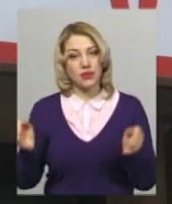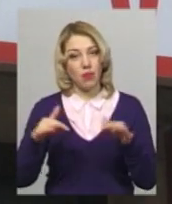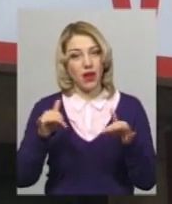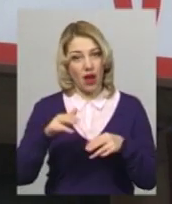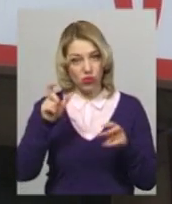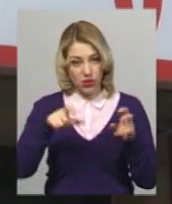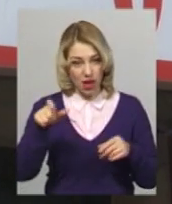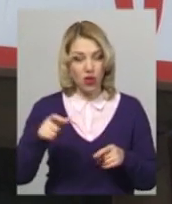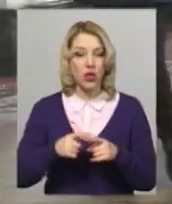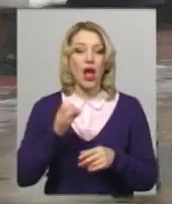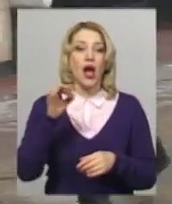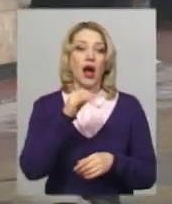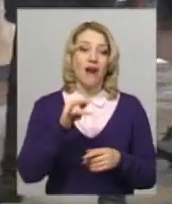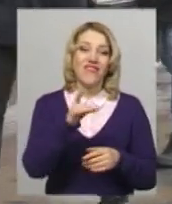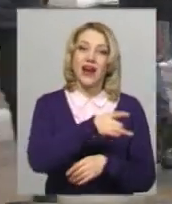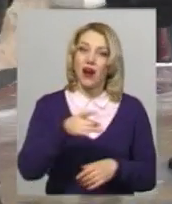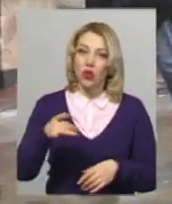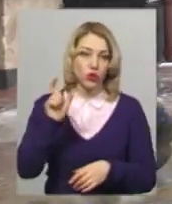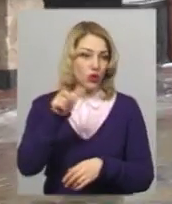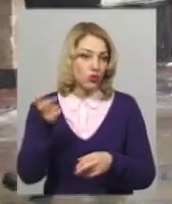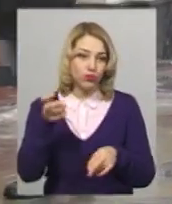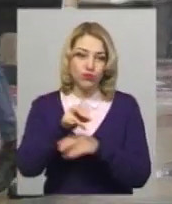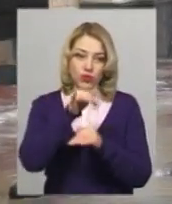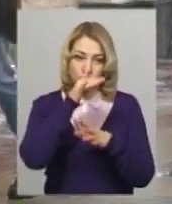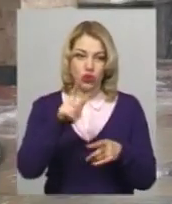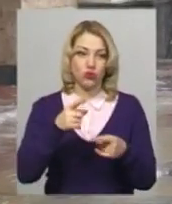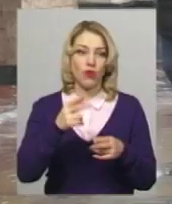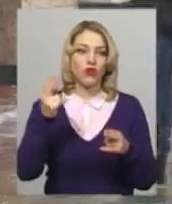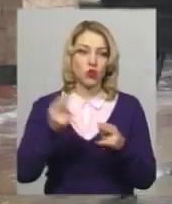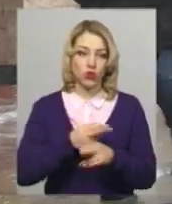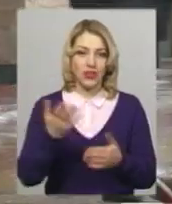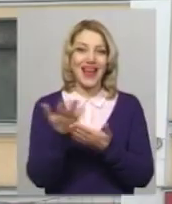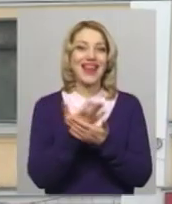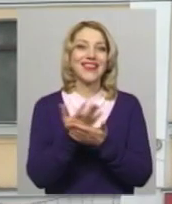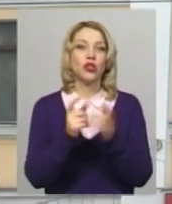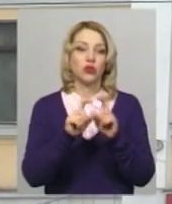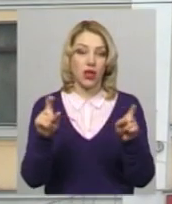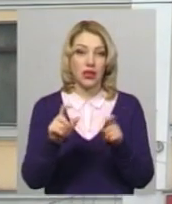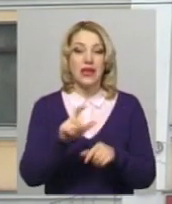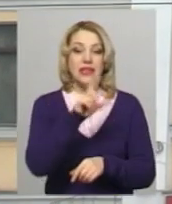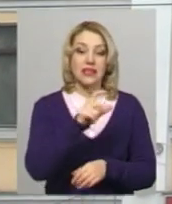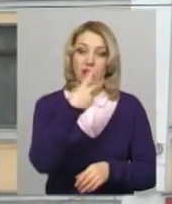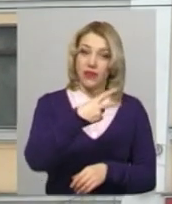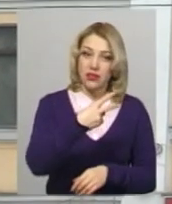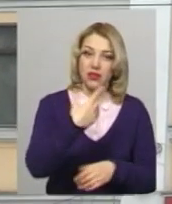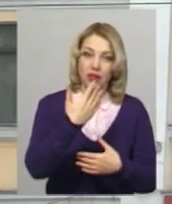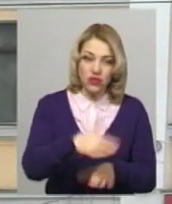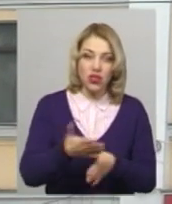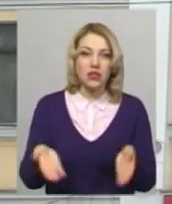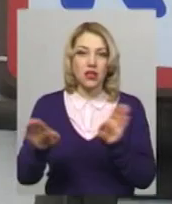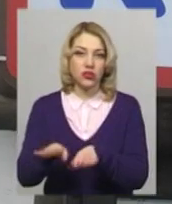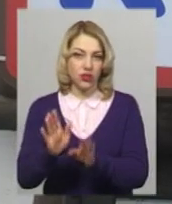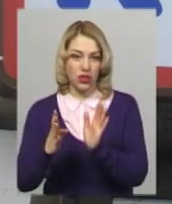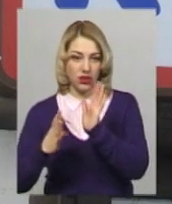подивитись фільм на великому екрані жителі не можуть. Через відсутність кінотеатрів. З 20 залишилось 9. Колишні державні кінотеатри стали